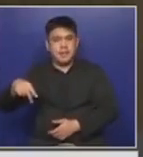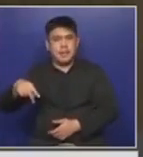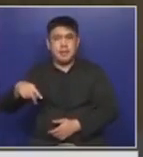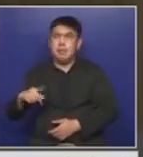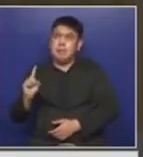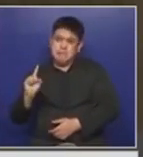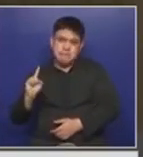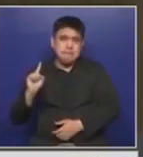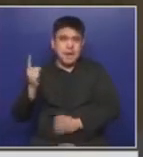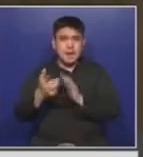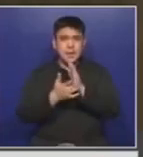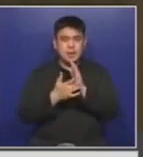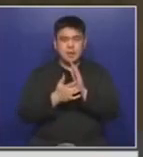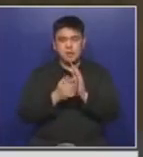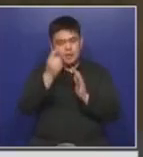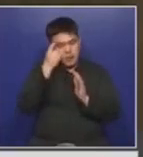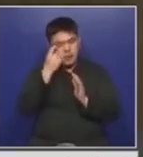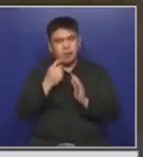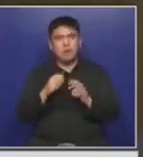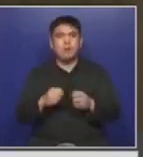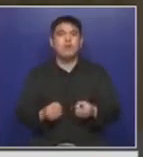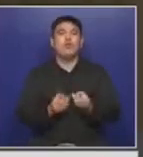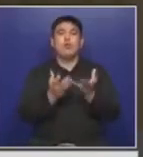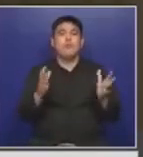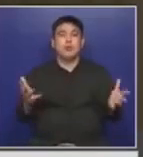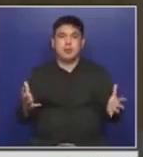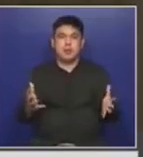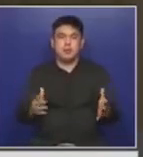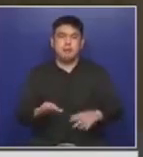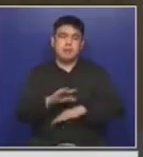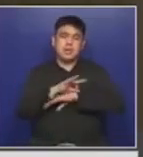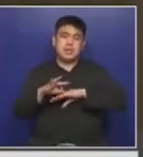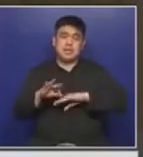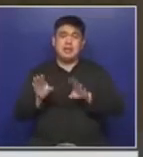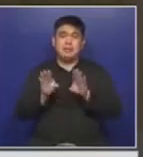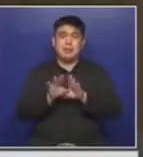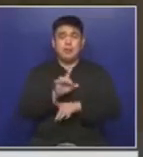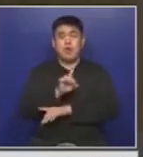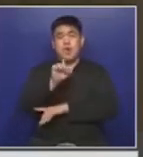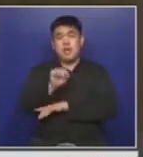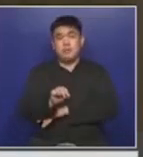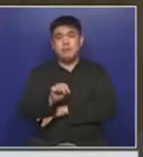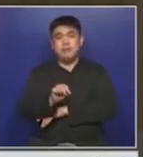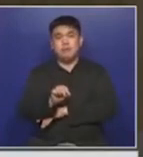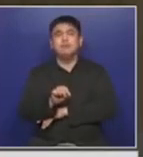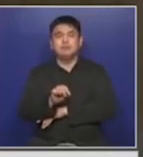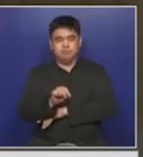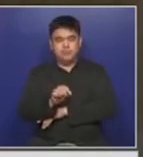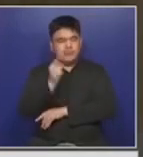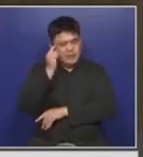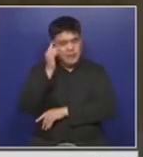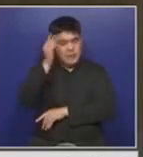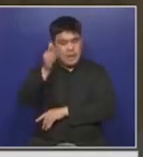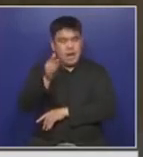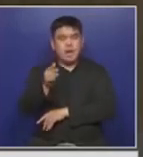ยเรื่องนี้อาจจะไม่เกิดเพราะท่านควรจะต้องสามารถปิดบัญชีได้ภายใน120วันผมก็หวังเป็นอย่างนี้ว่าครั้งนี้จะเป็นครั้